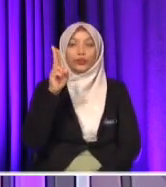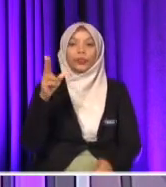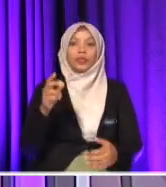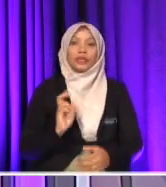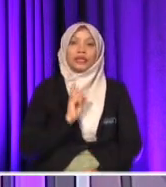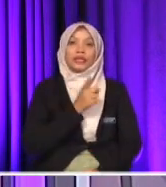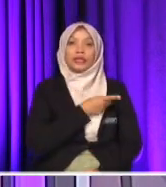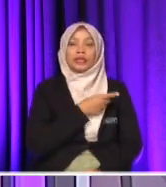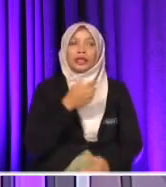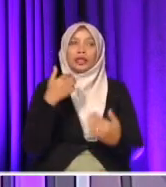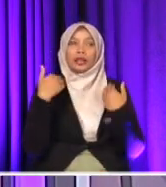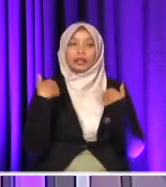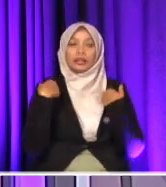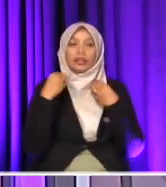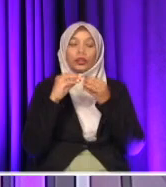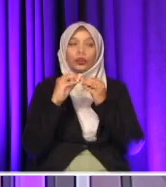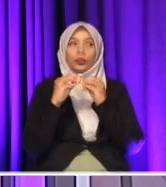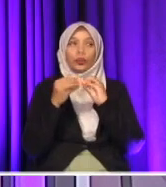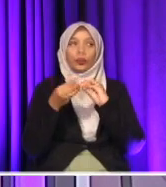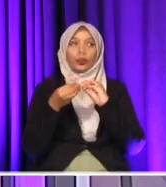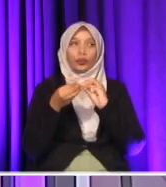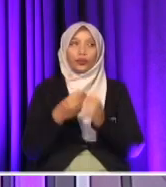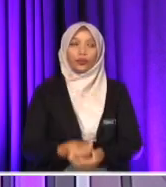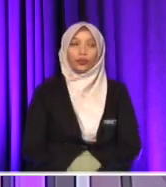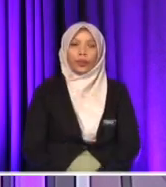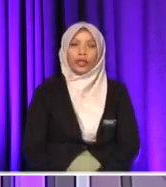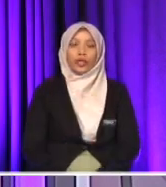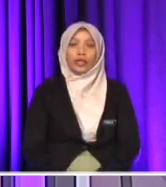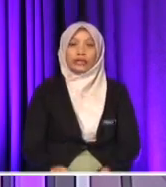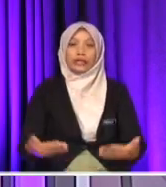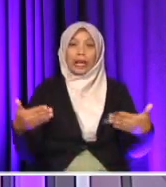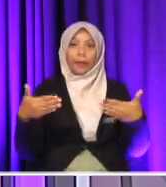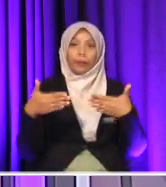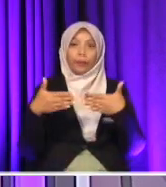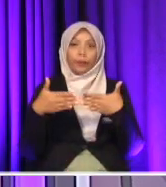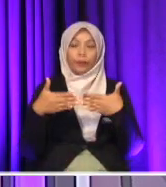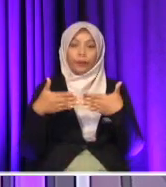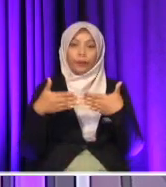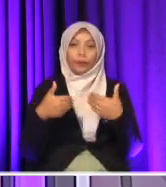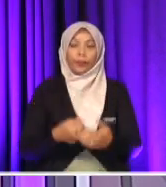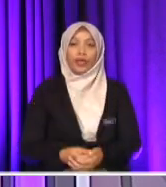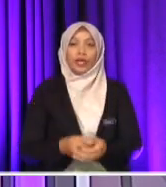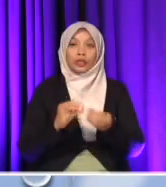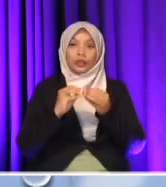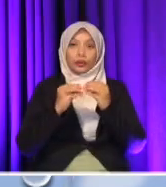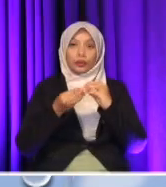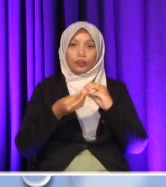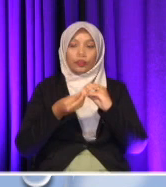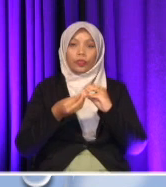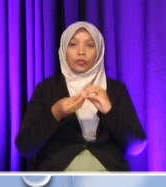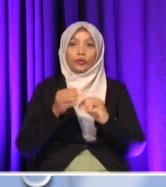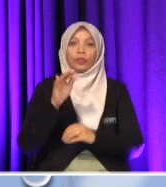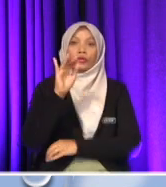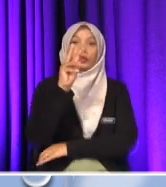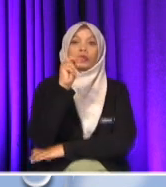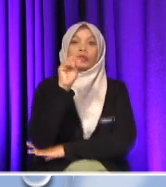ada nombor kompleks, okey, untuk gabungan lita, okey. Yang mana nombor kompleks ni dia adalah nombor nyata dan nombor